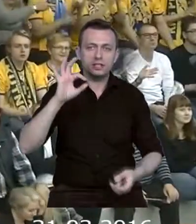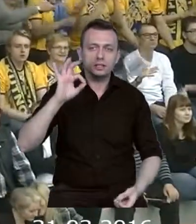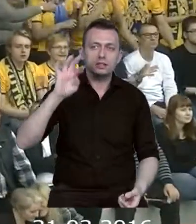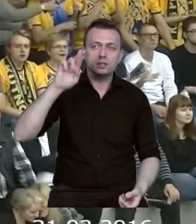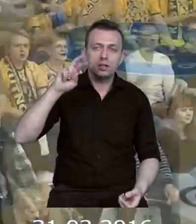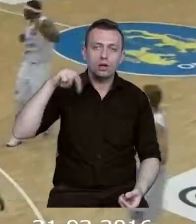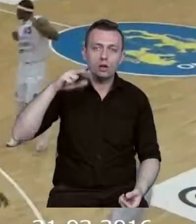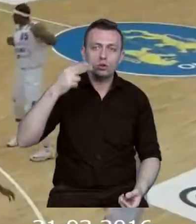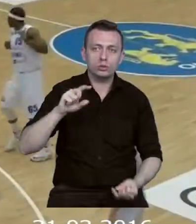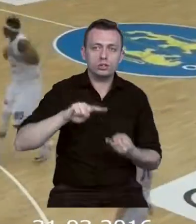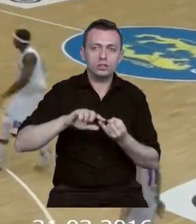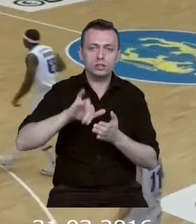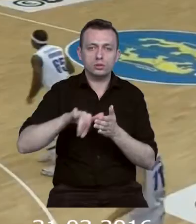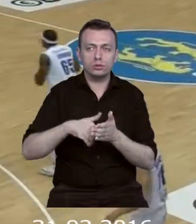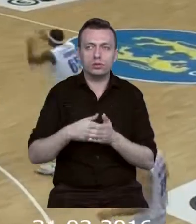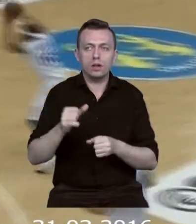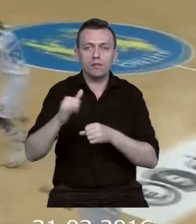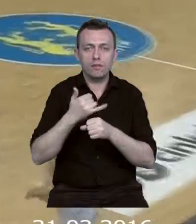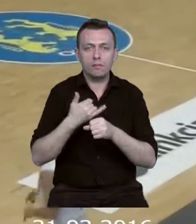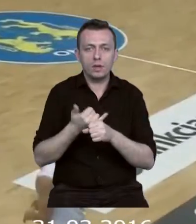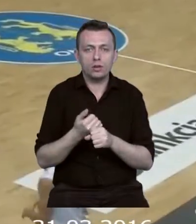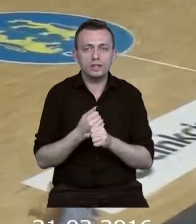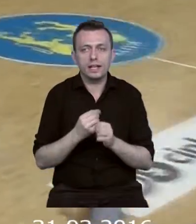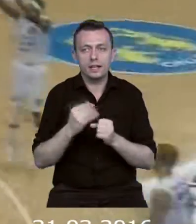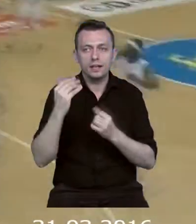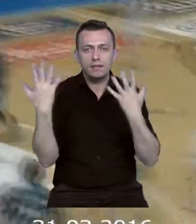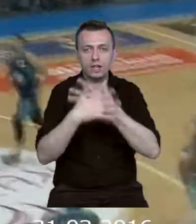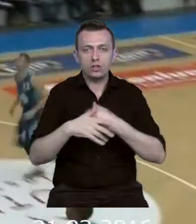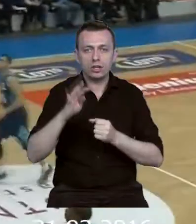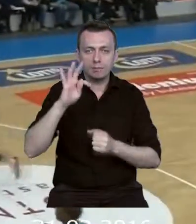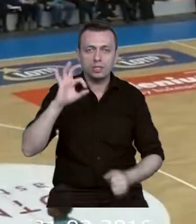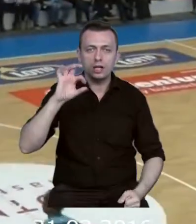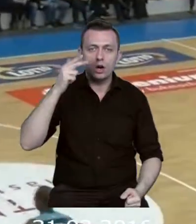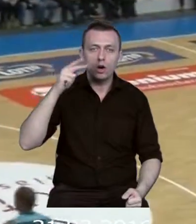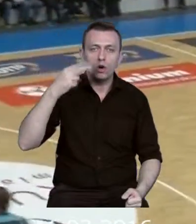Kutno odbędzie się w piątek 1 kwietnia o godzinie 18 w Toruniu.